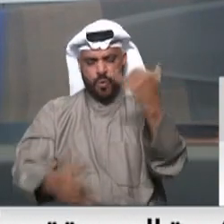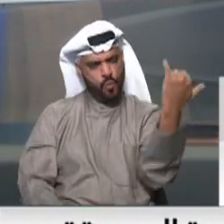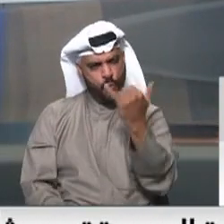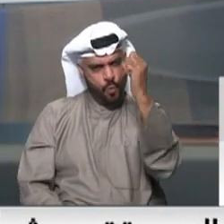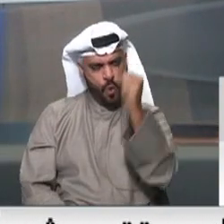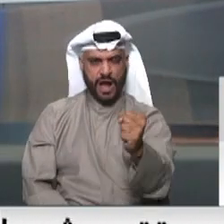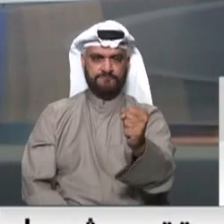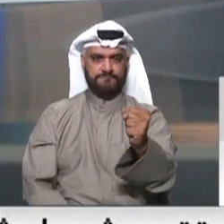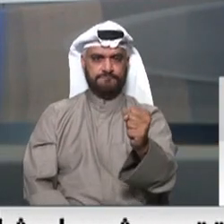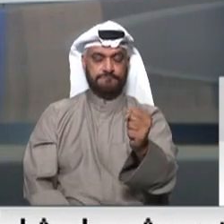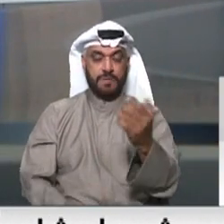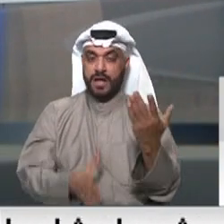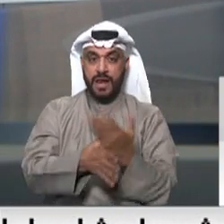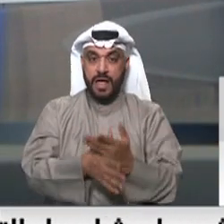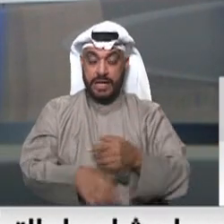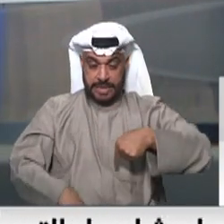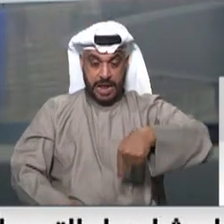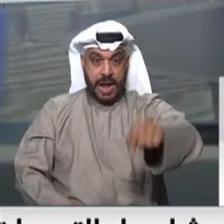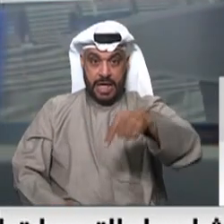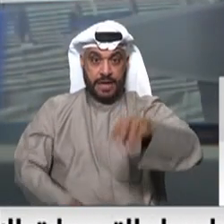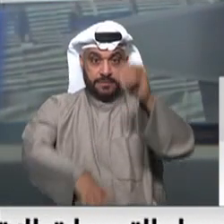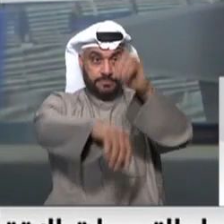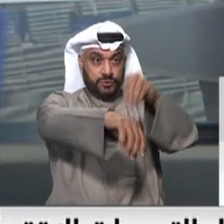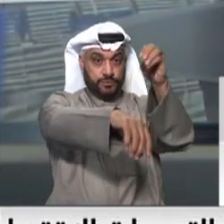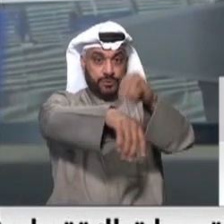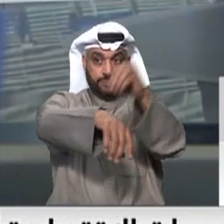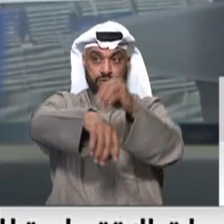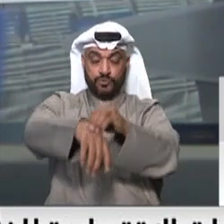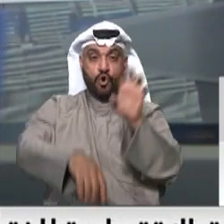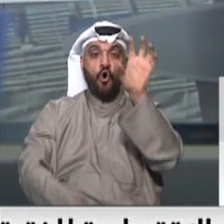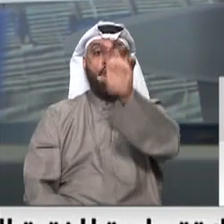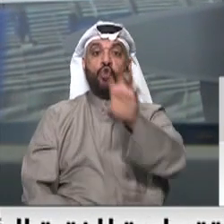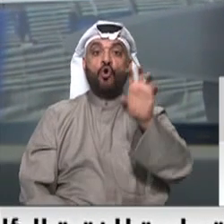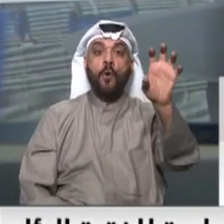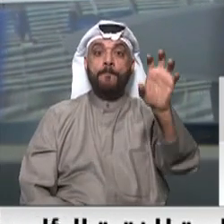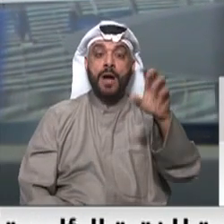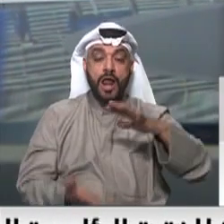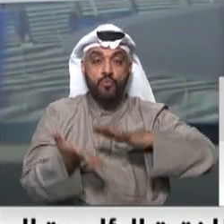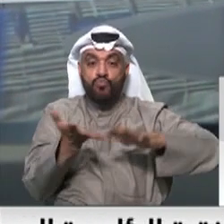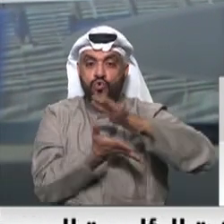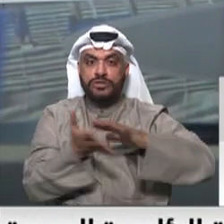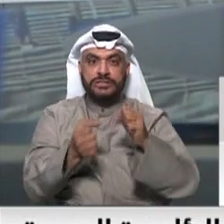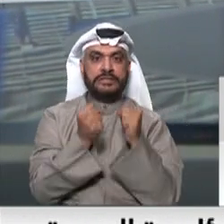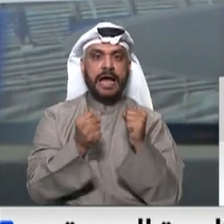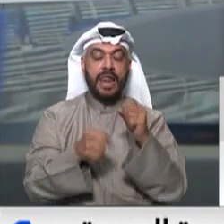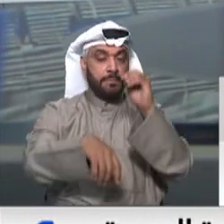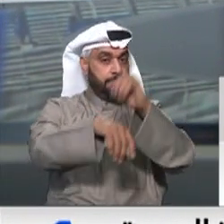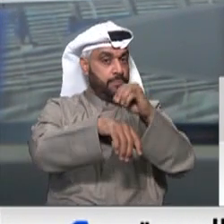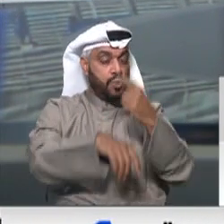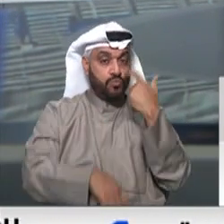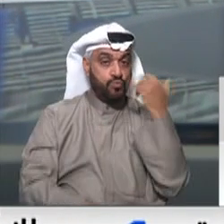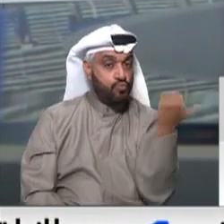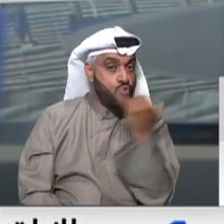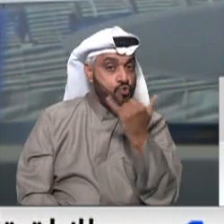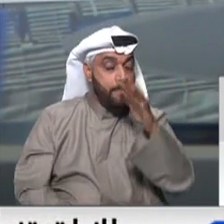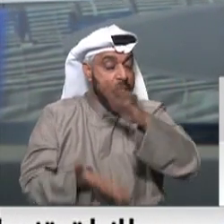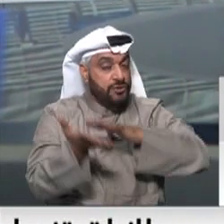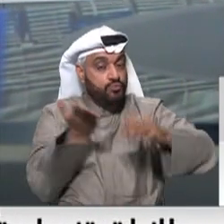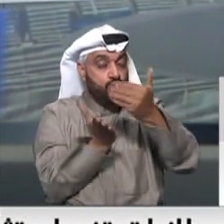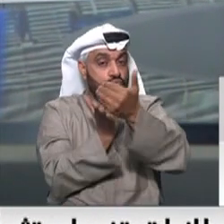صراع إقليمي. وتسعى الدول الأوروبية للاتفاق على رؤى أوروبية موحدة لتجاوز المشاكل